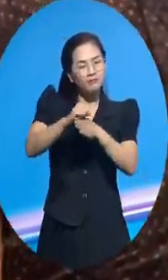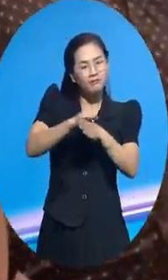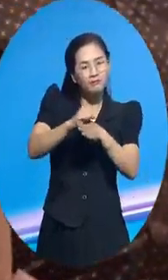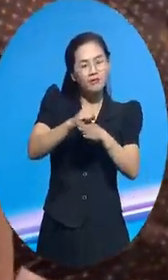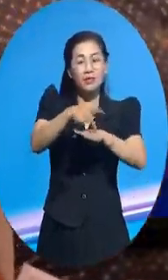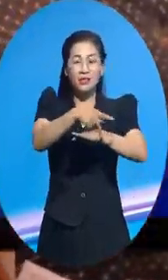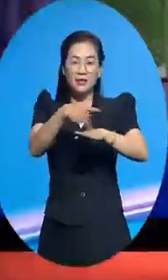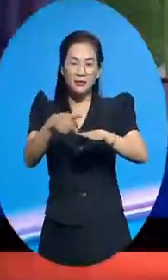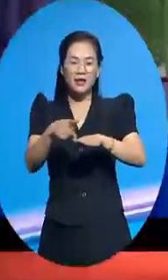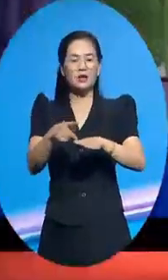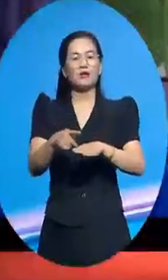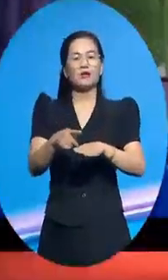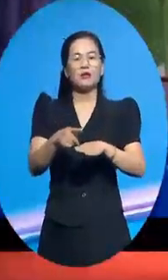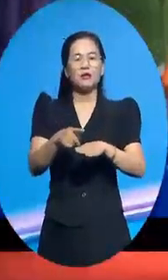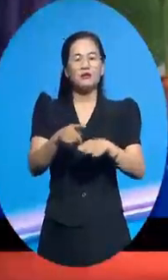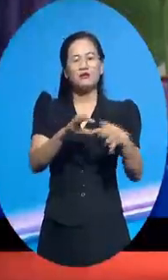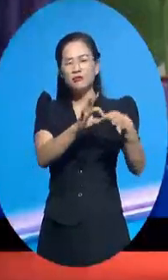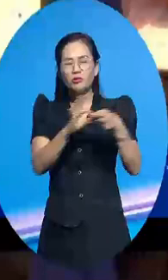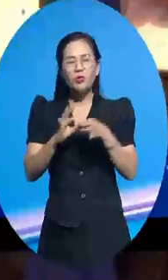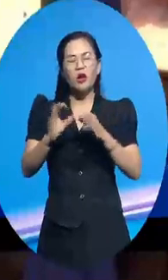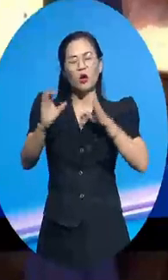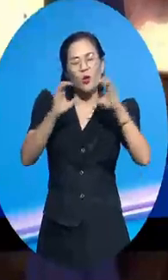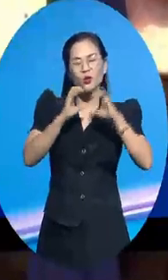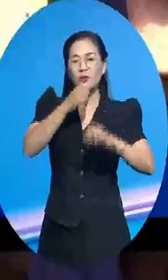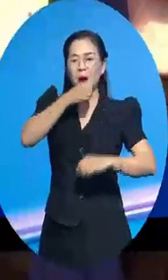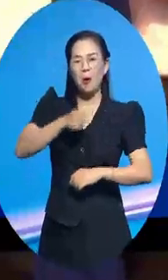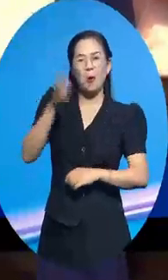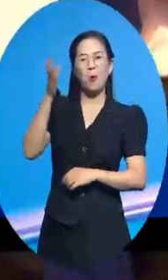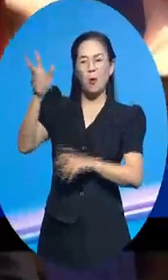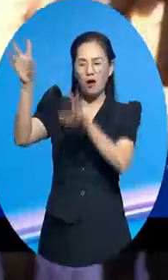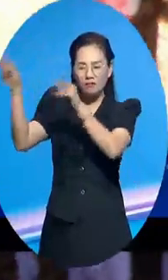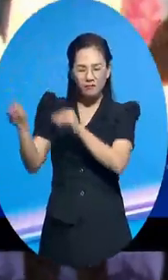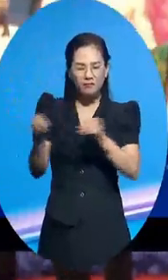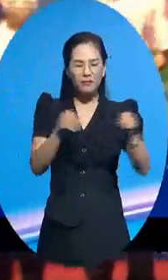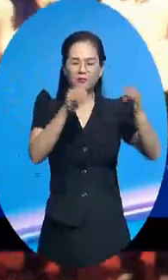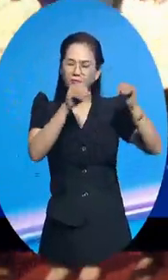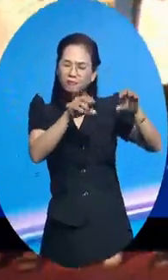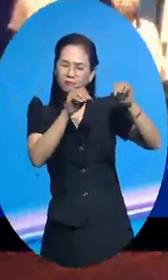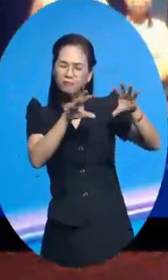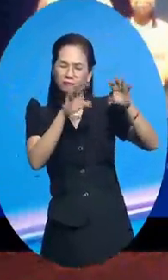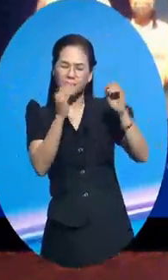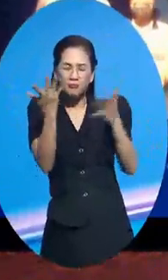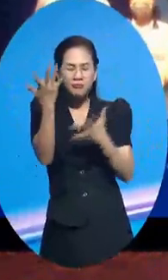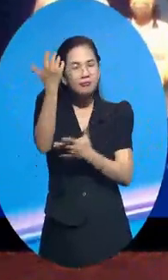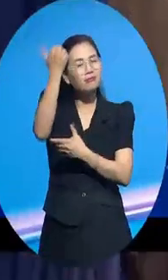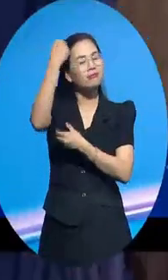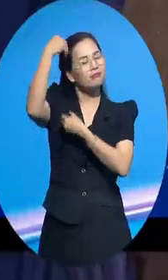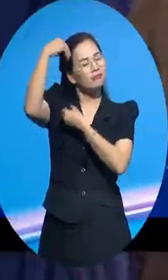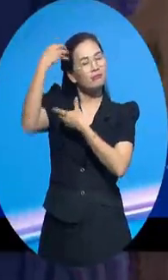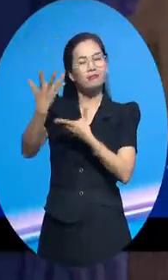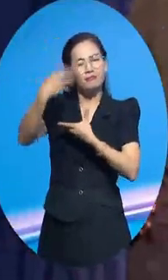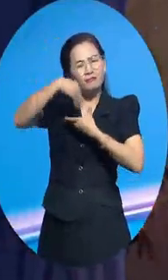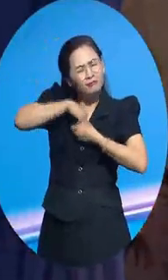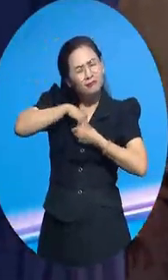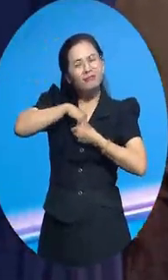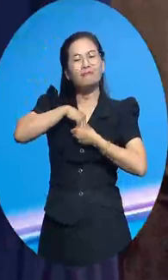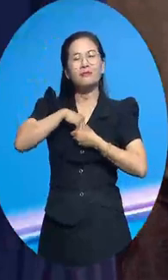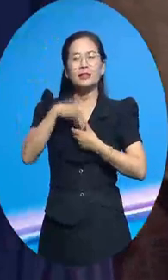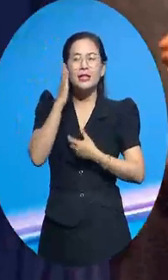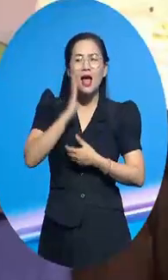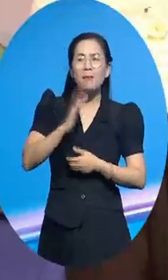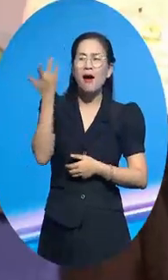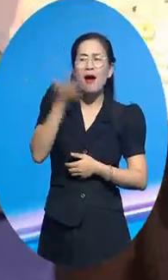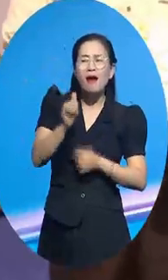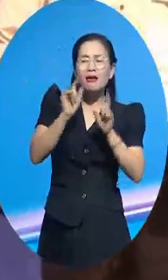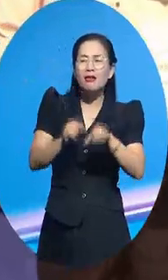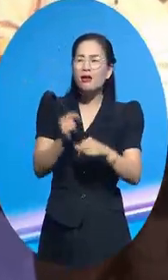cho các em thông qua những mẩu chuyện của Bác Hồ. Trên tinh thần mưa dầm thấm lâu, để lan tỏa cái hay, cái đẹp, trên hết là xây dựng